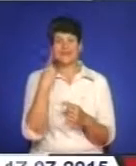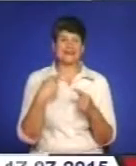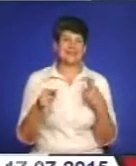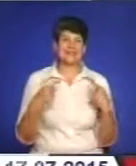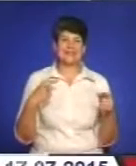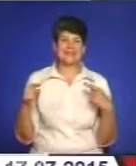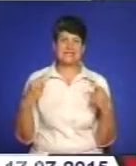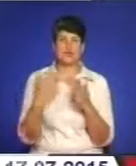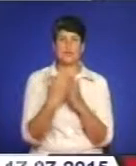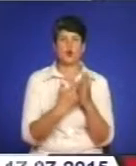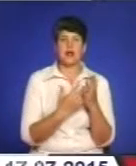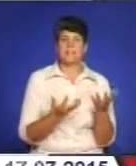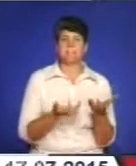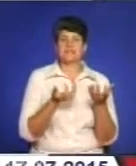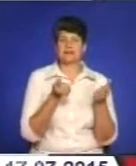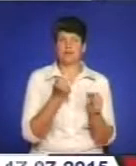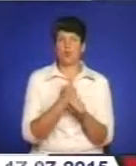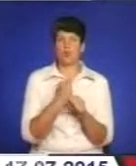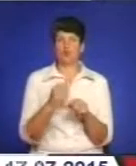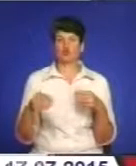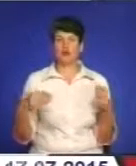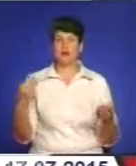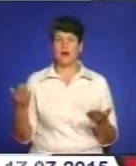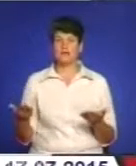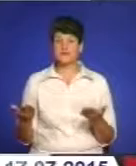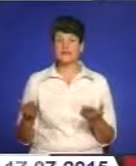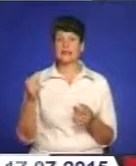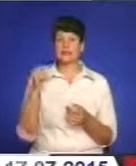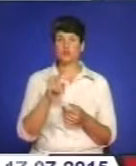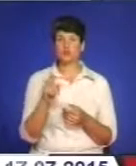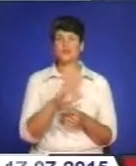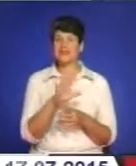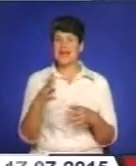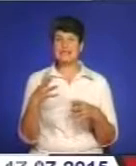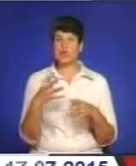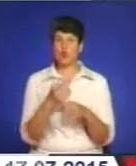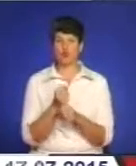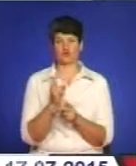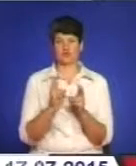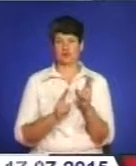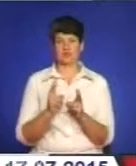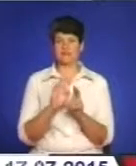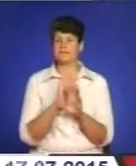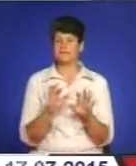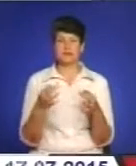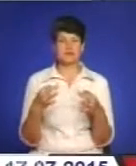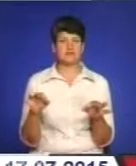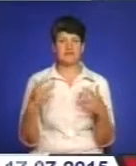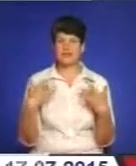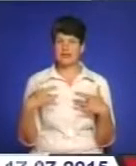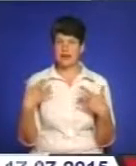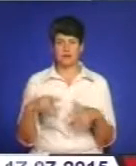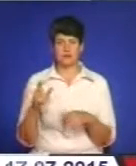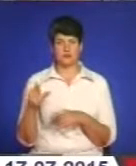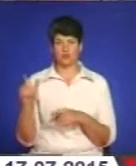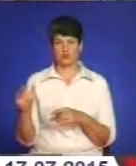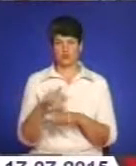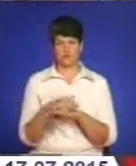да, програми підтримки для роботодавців, для того, щоб не скорочувалися виробництва, не вивільнялися люди на